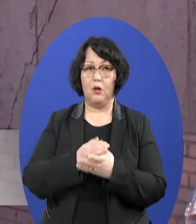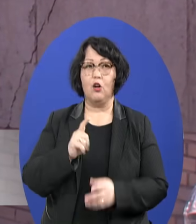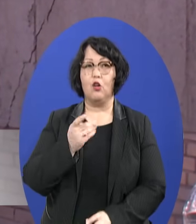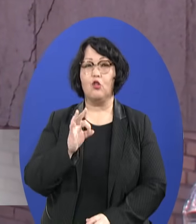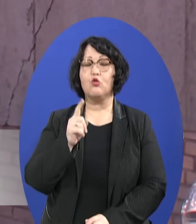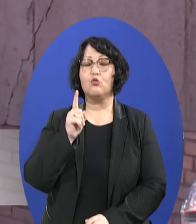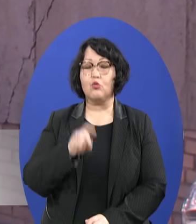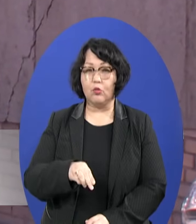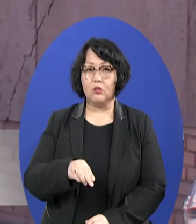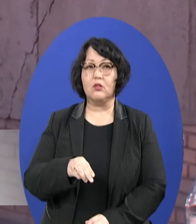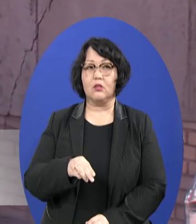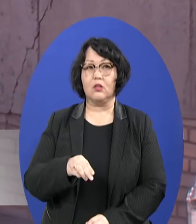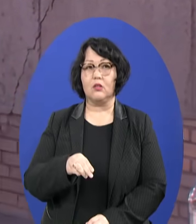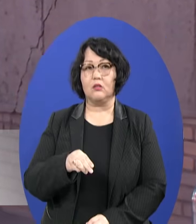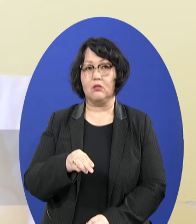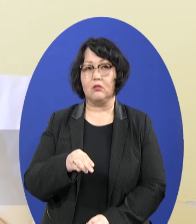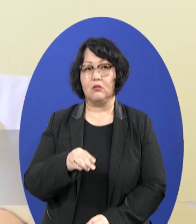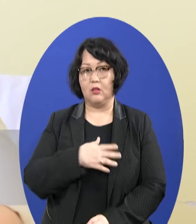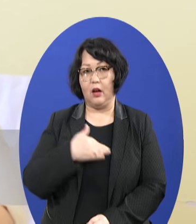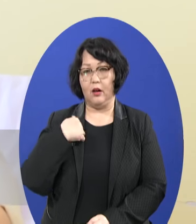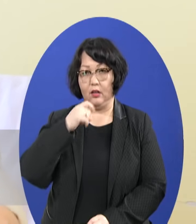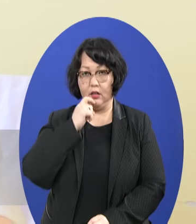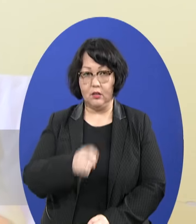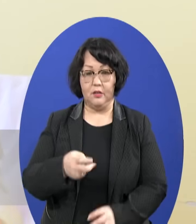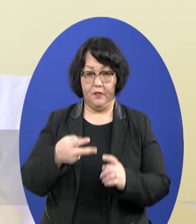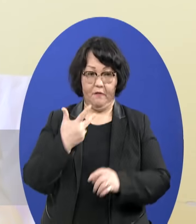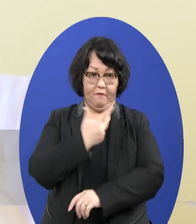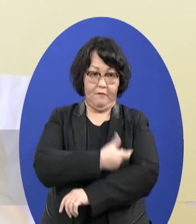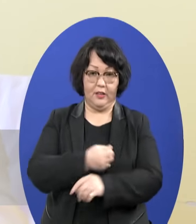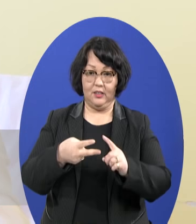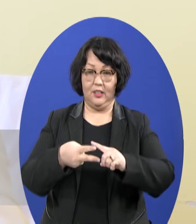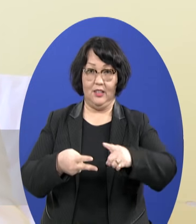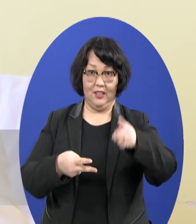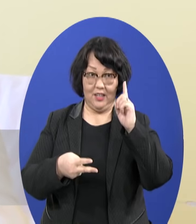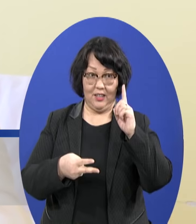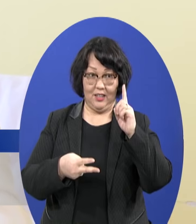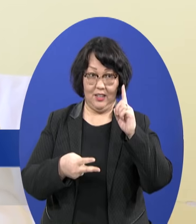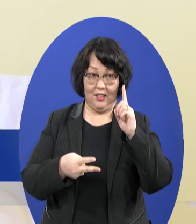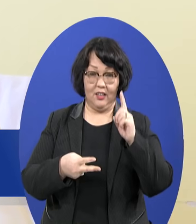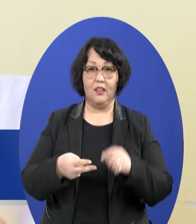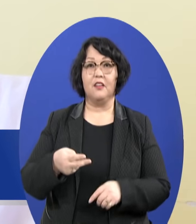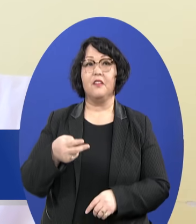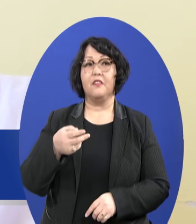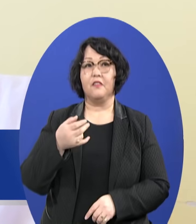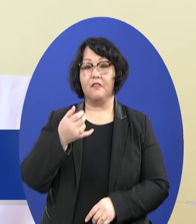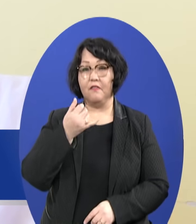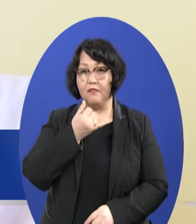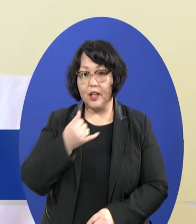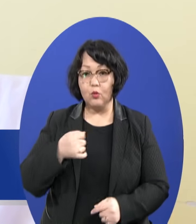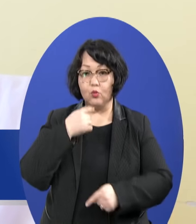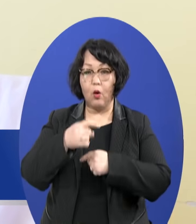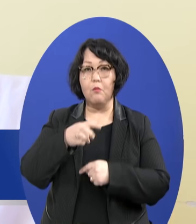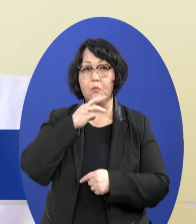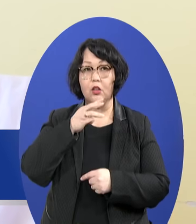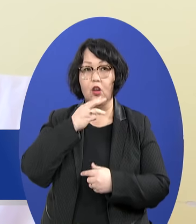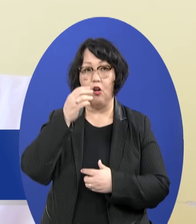төвийн тасгийн эрхлэгч хэлж байна. Вакцины эхний тун дээр зөвхөн тухайн вирус энэ бид орлоо шүү гэдэг санамжл үүснэ.